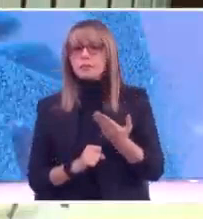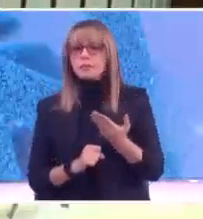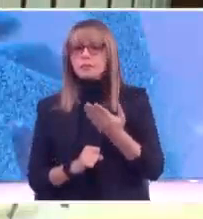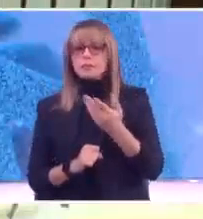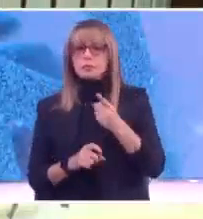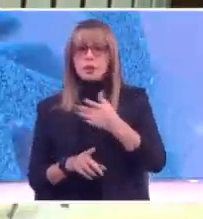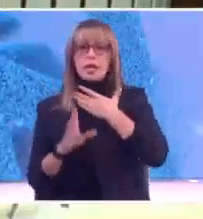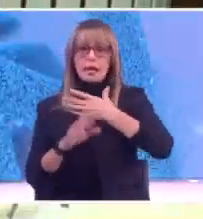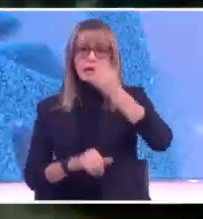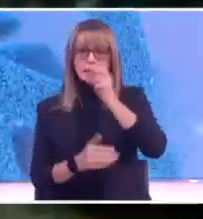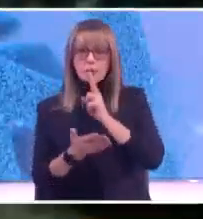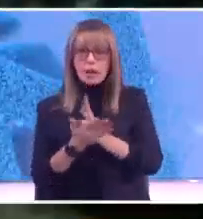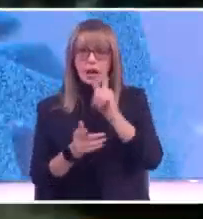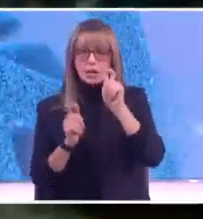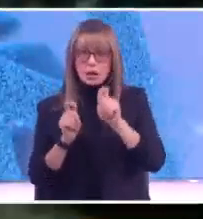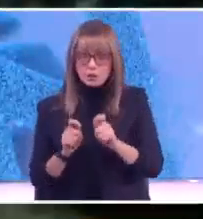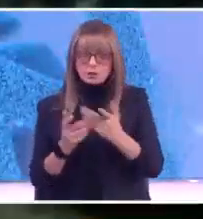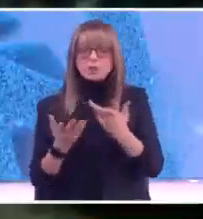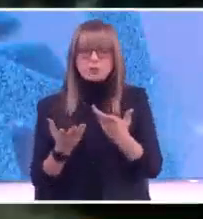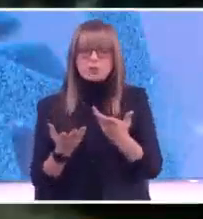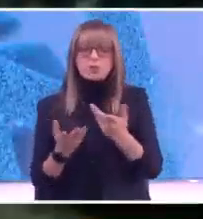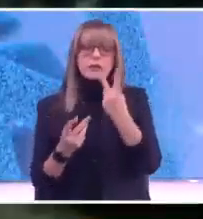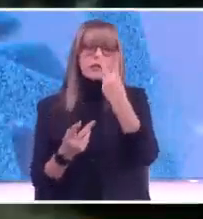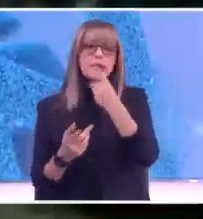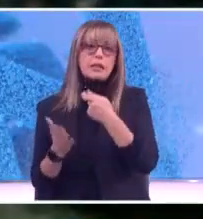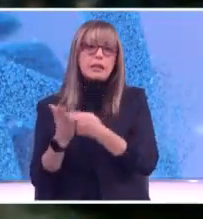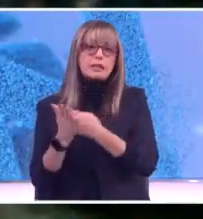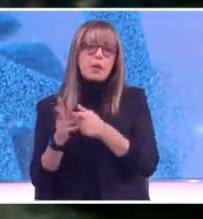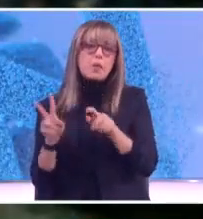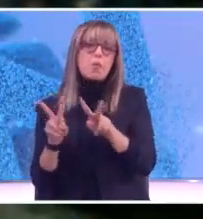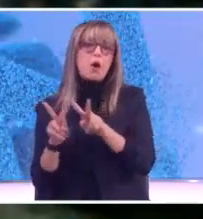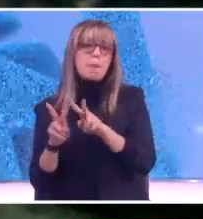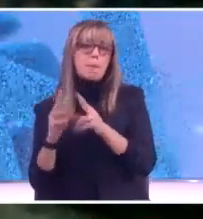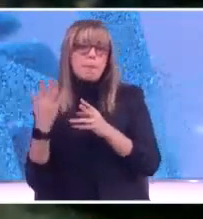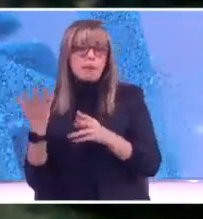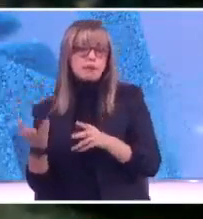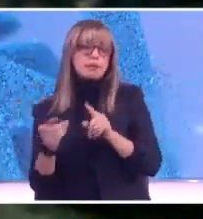idam kararının uygulanmış olması önemli. Her iki isim de Muhammed Keremi